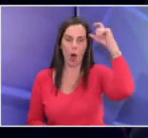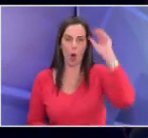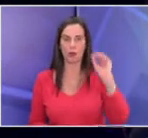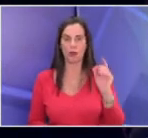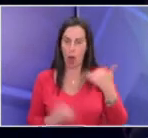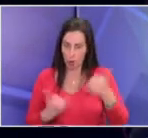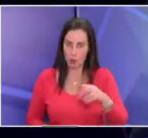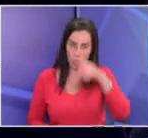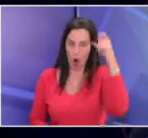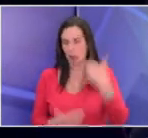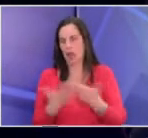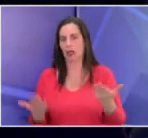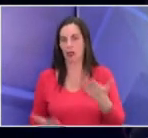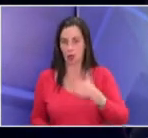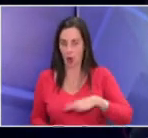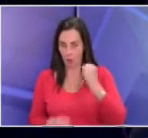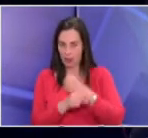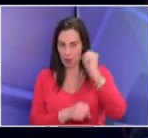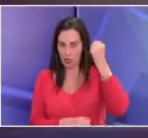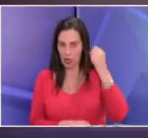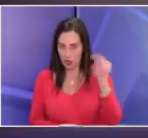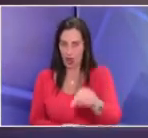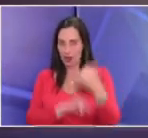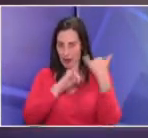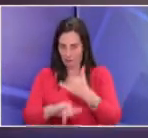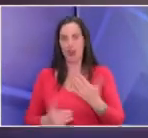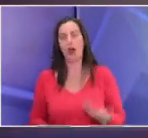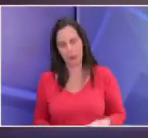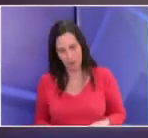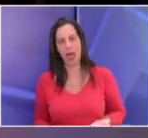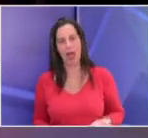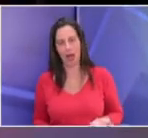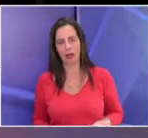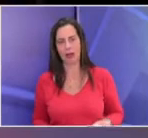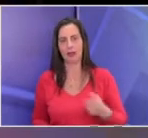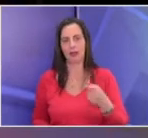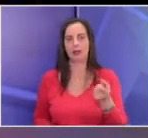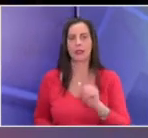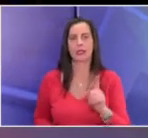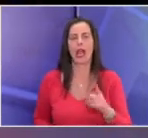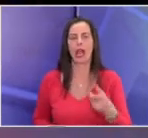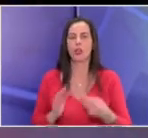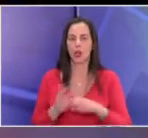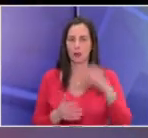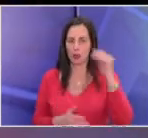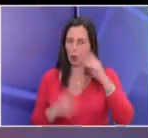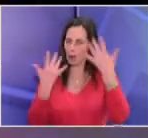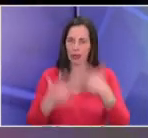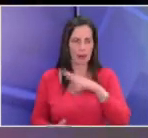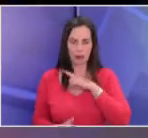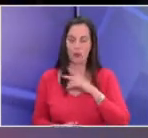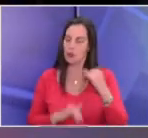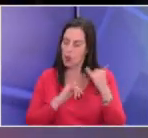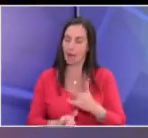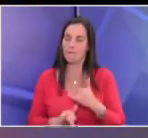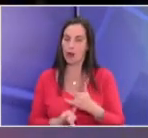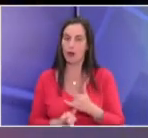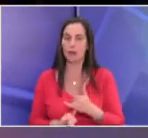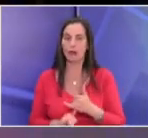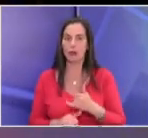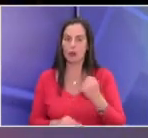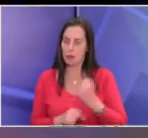צריך לחסוך לפנסיה. אז זהו, אז עכשיו בדיוק דיברתי על זה, בוא רגע, דיברנו, הבורסה נפלה. יש מכה. אבל זה... אבל בטווח הארוך זה...